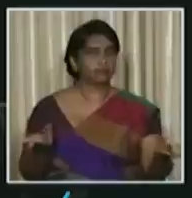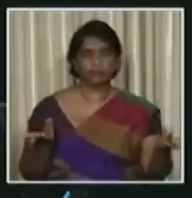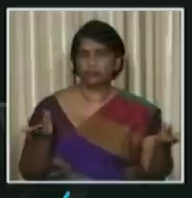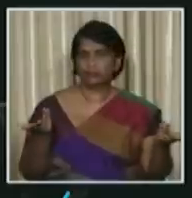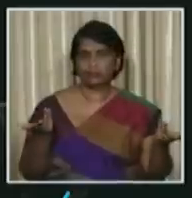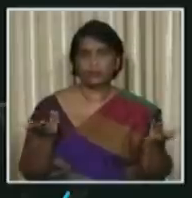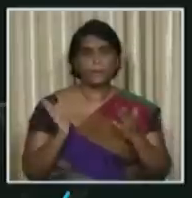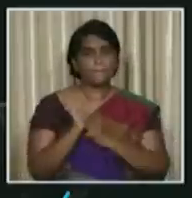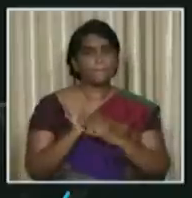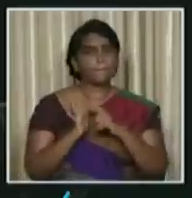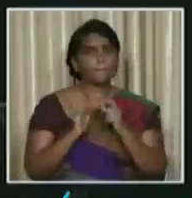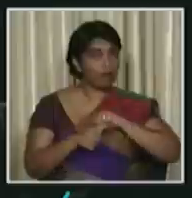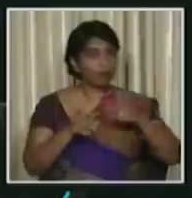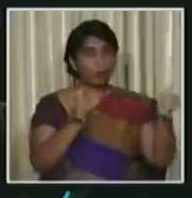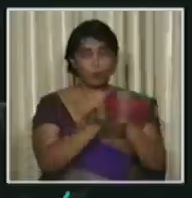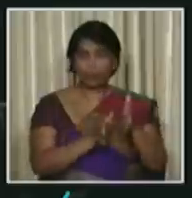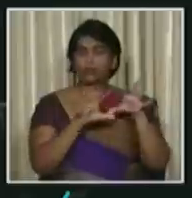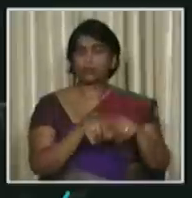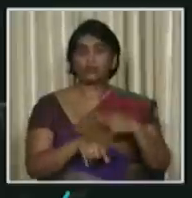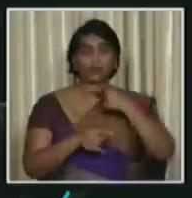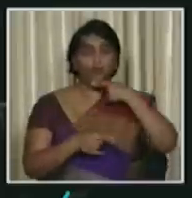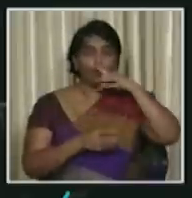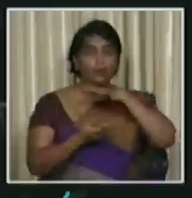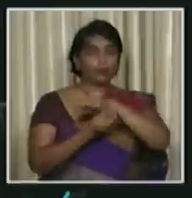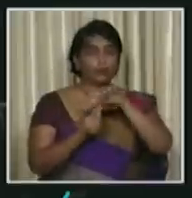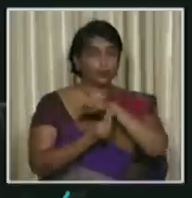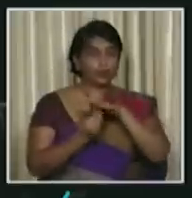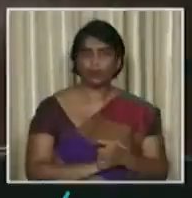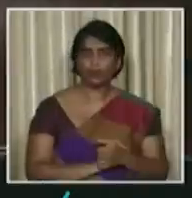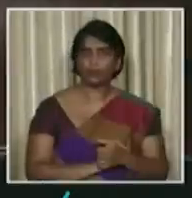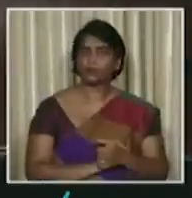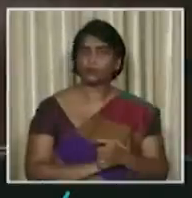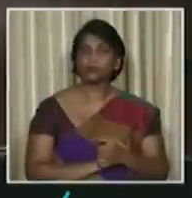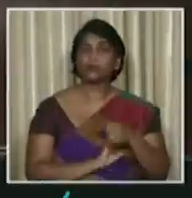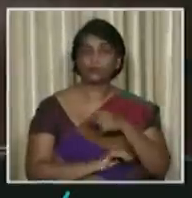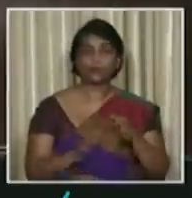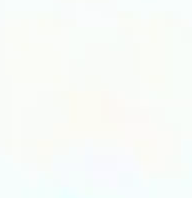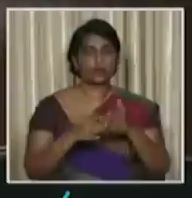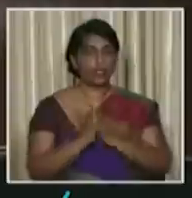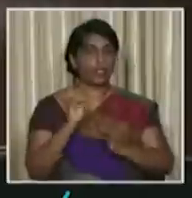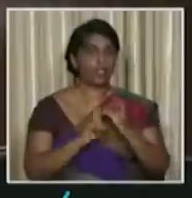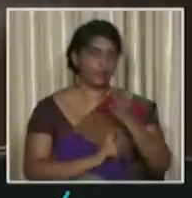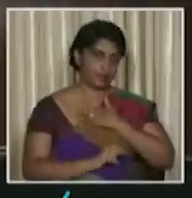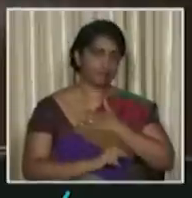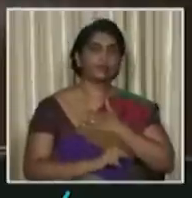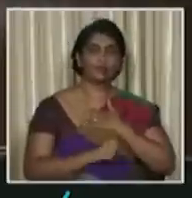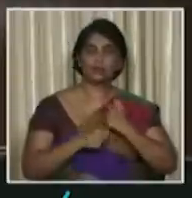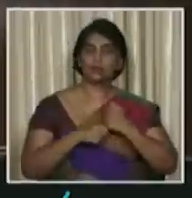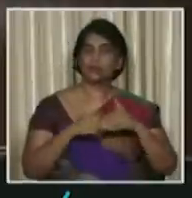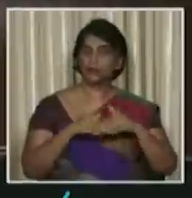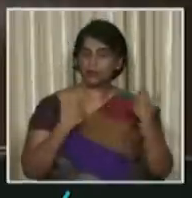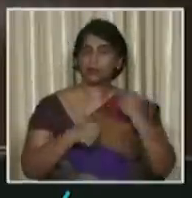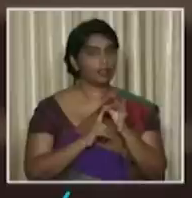මැතිතුමාට. මේ පායතනයේ තියෙන තුමගේ යටතේ සමුද්‍ර දූෂණයේ පිළිබඳ අධිකාරිය තියෙන තුමගේ යටතේ මේක කැබිනට් අමාත්‍යවරයා මම මේක ගැසට් කරලා